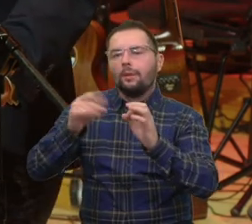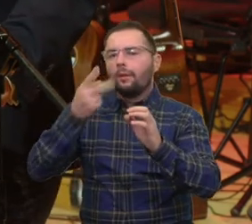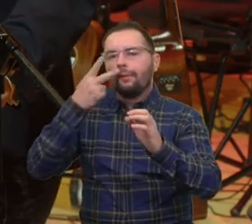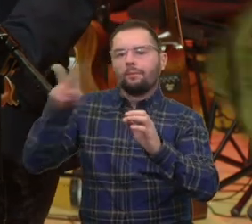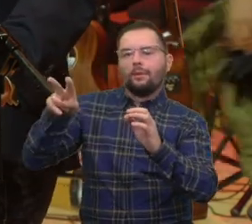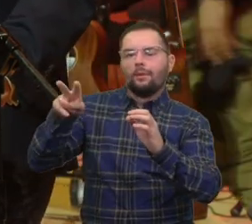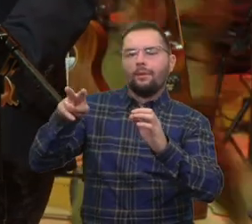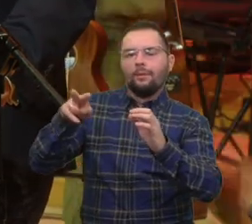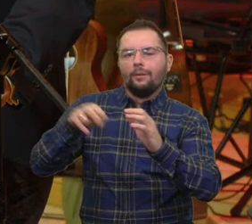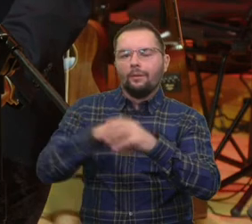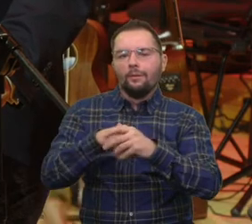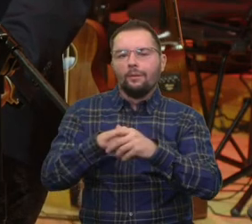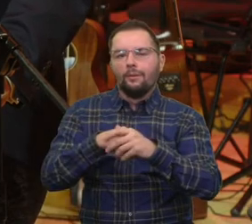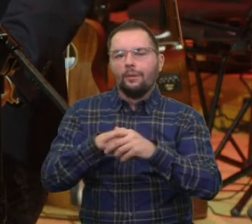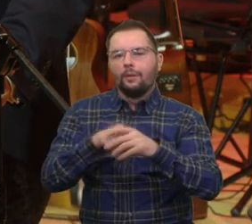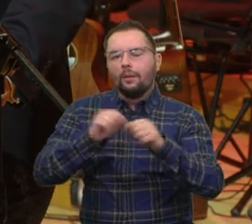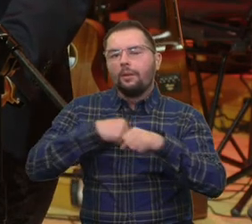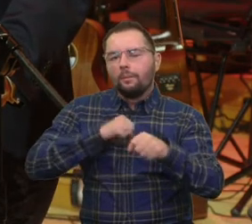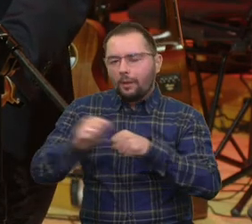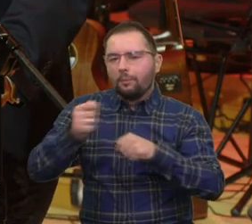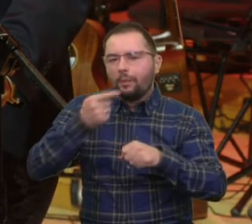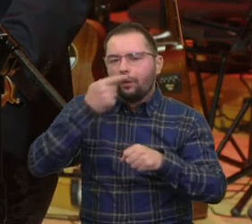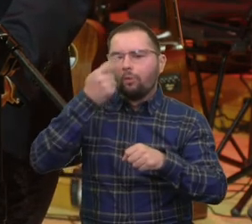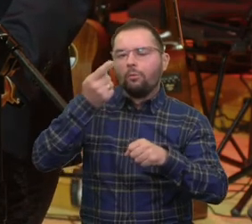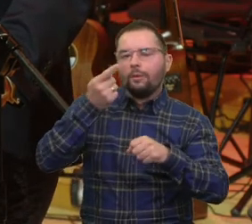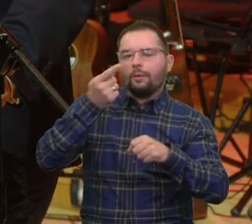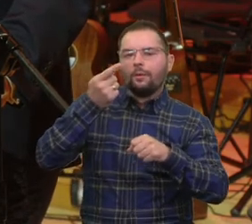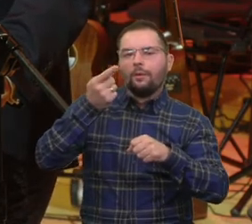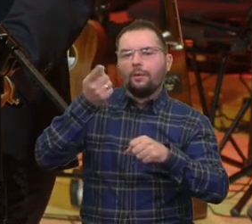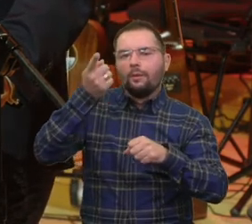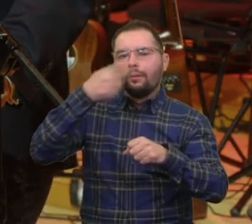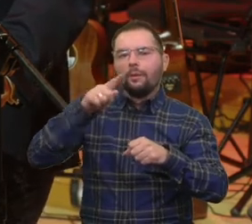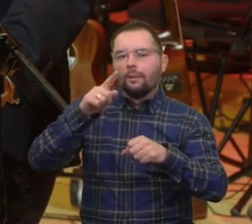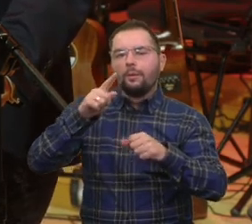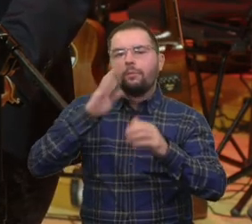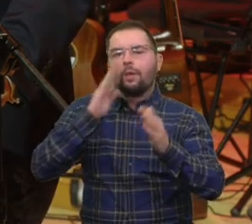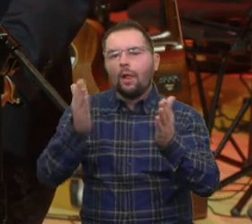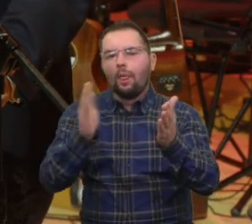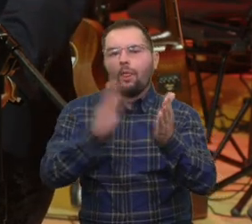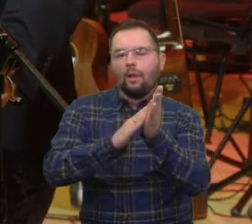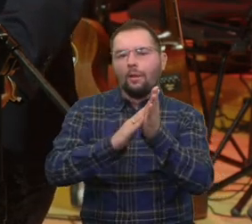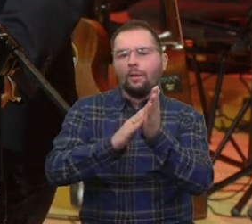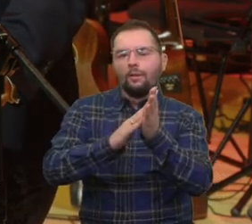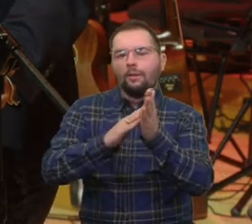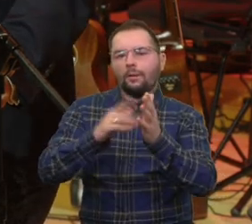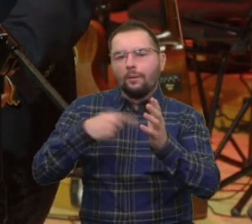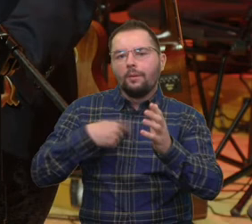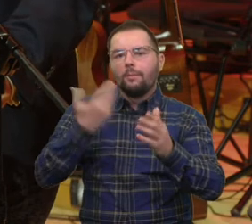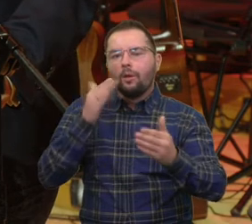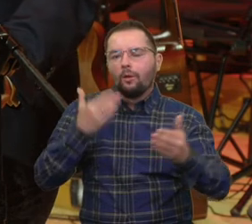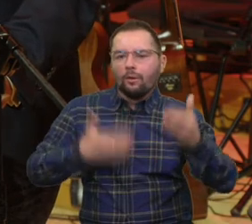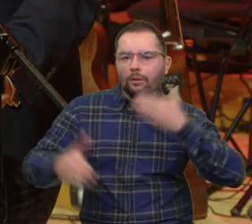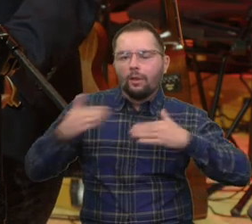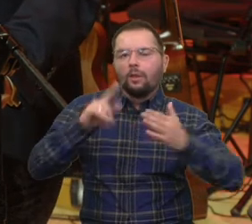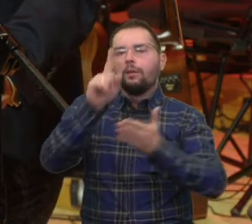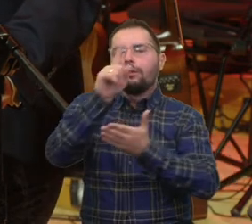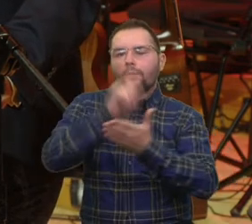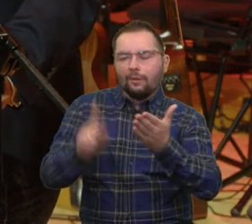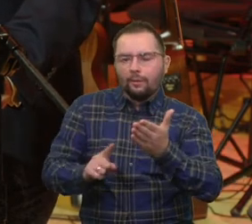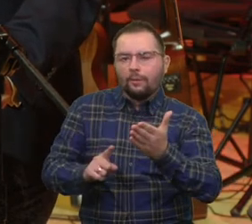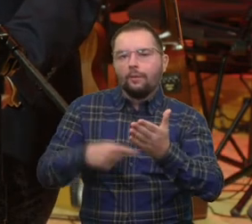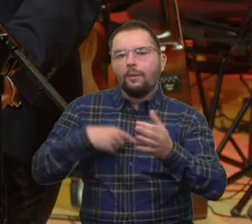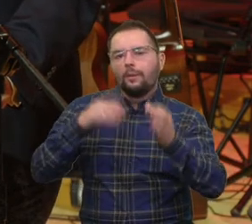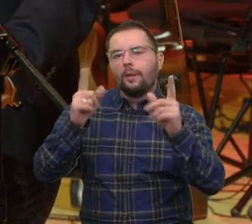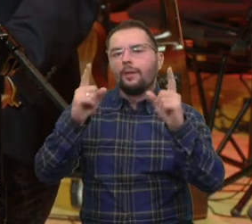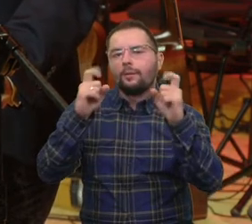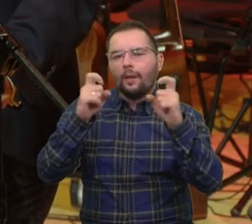niejednokrotnie. Wszyscy jesteśmy dumni z tego, z tej etykiety, którą z wielką radością przyjmujemy jako Ślązacy. Bo przed państwem za